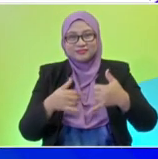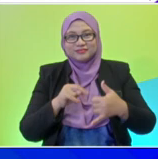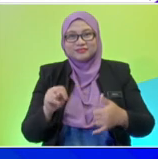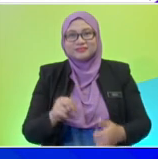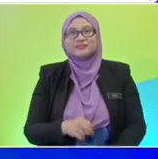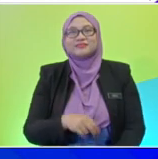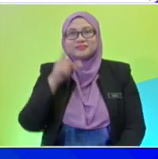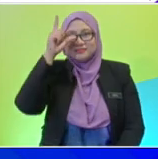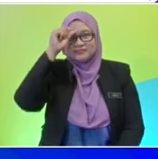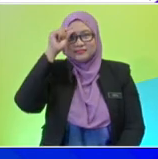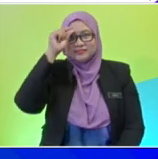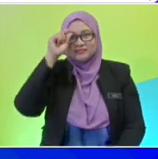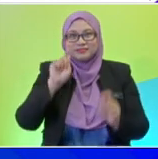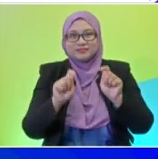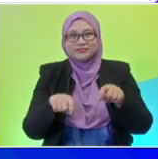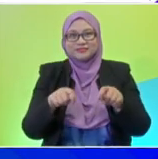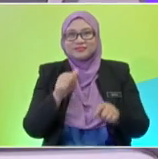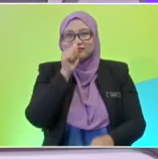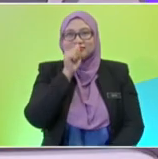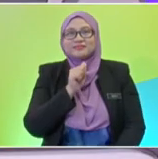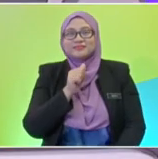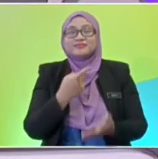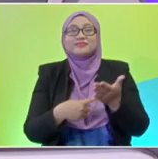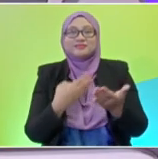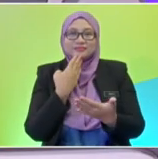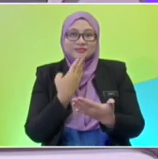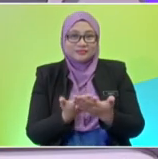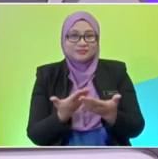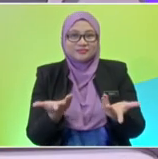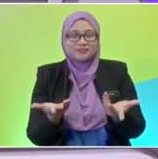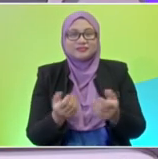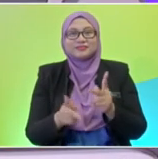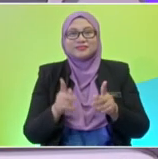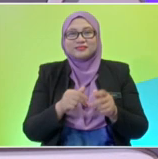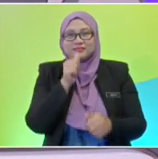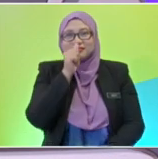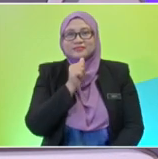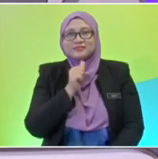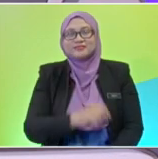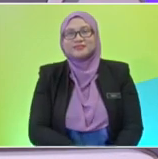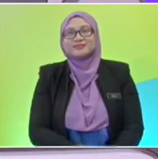dulu kita bersabar apa kebaikan tentu ada Kebaikan dia kan betul